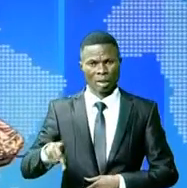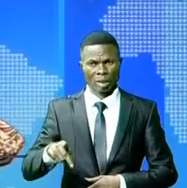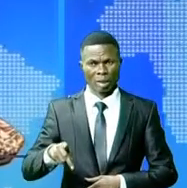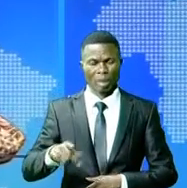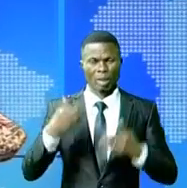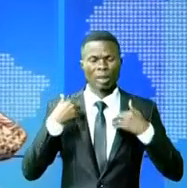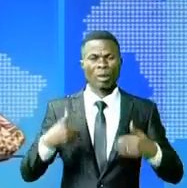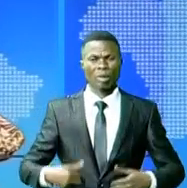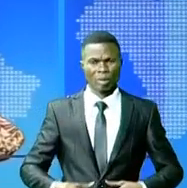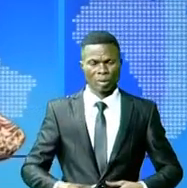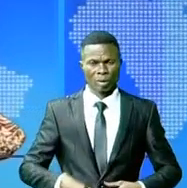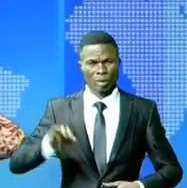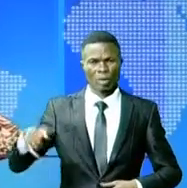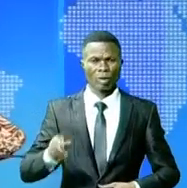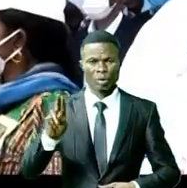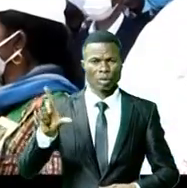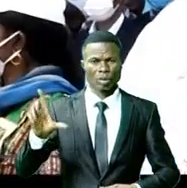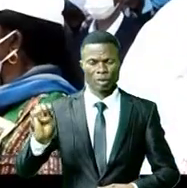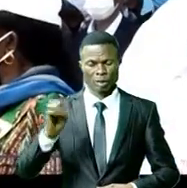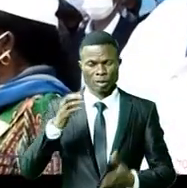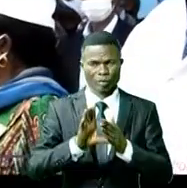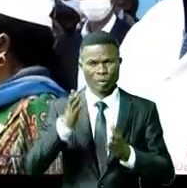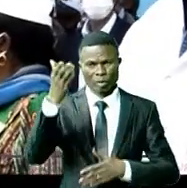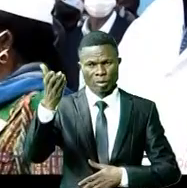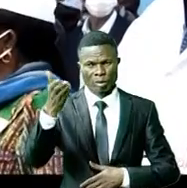la Santé, Jules Kabouik.